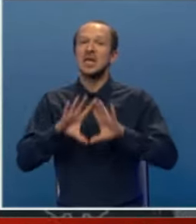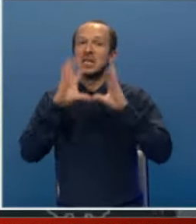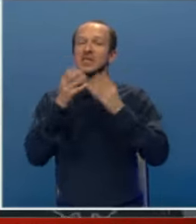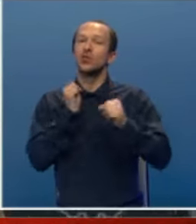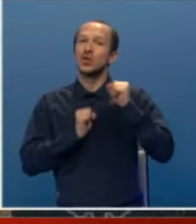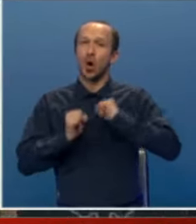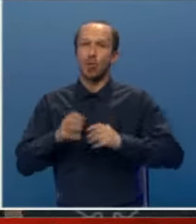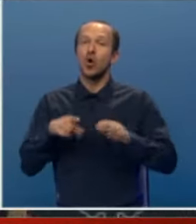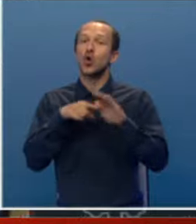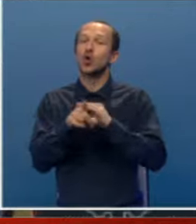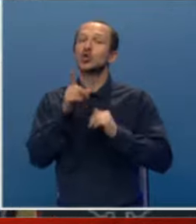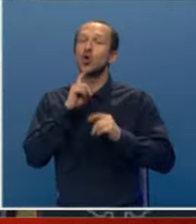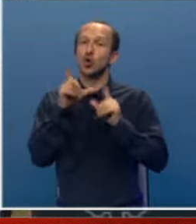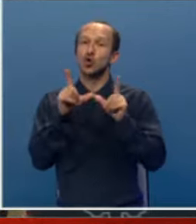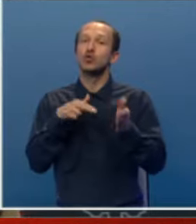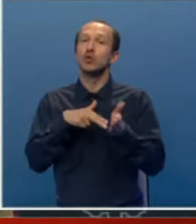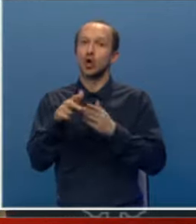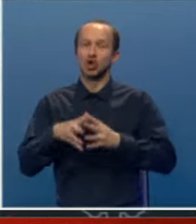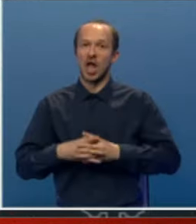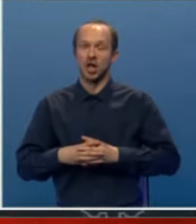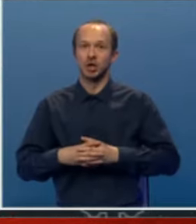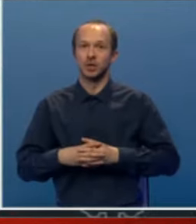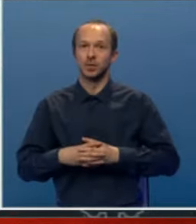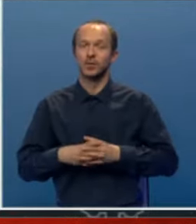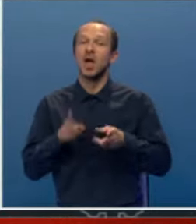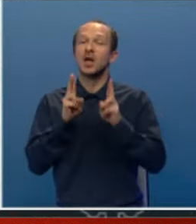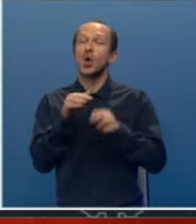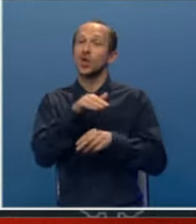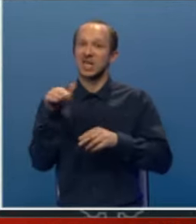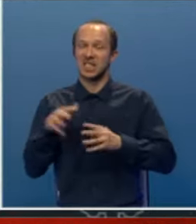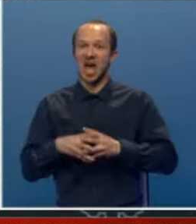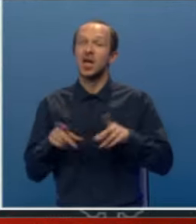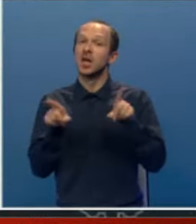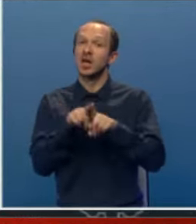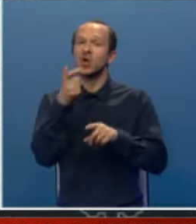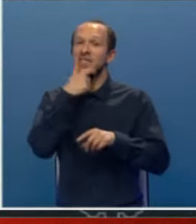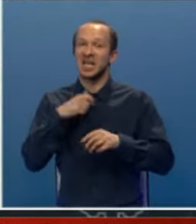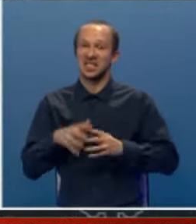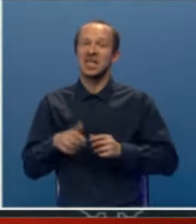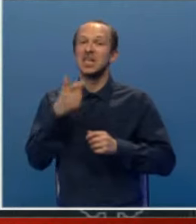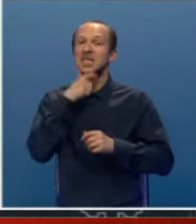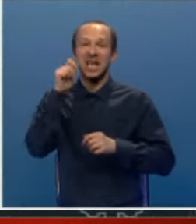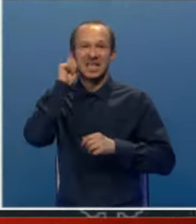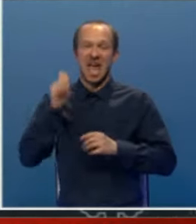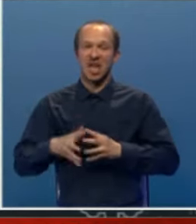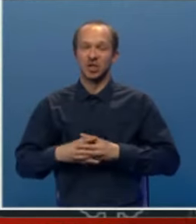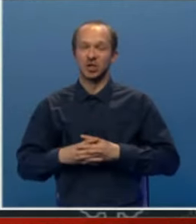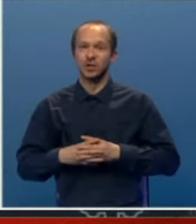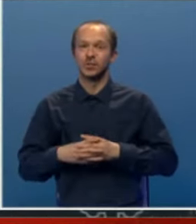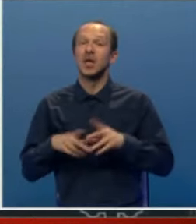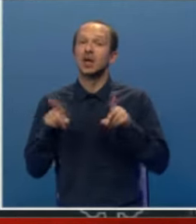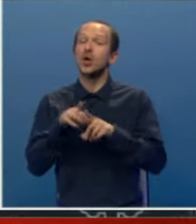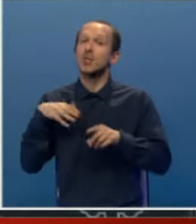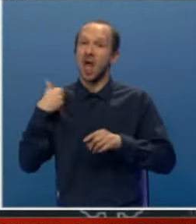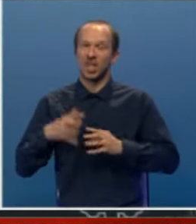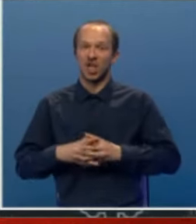gobu kroz koju su prošli, kako djeca, tako i starci, starice, tako i